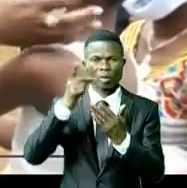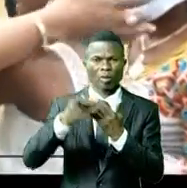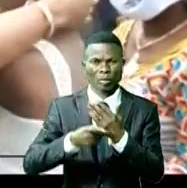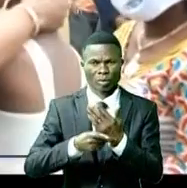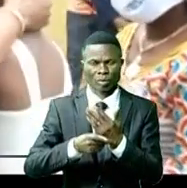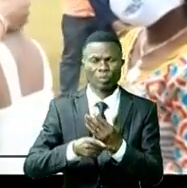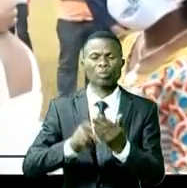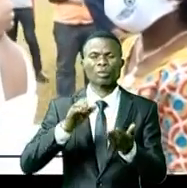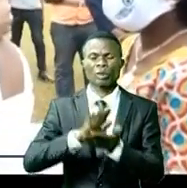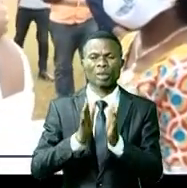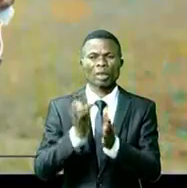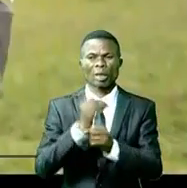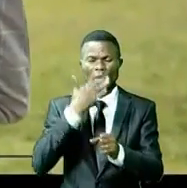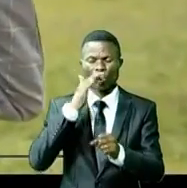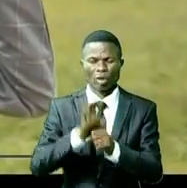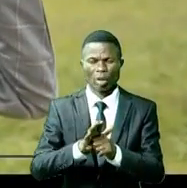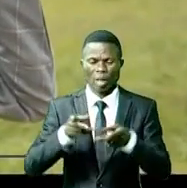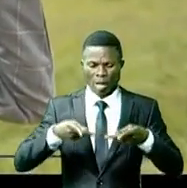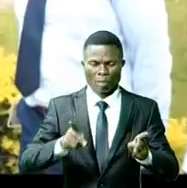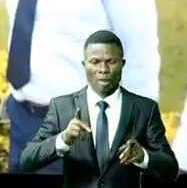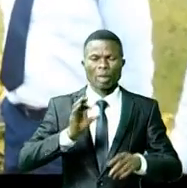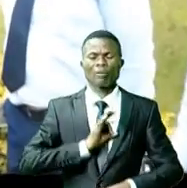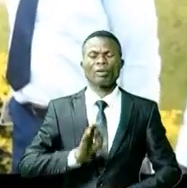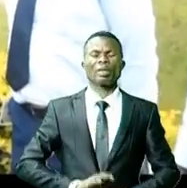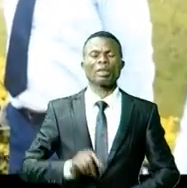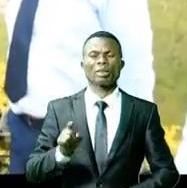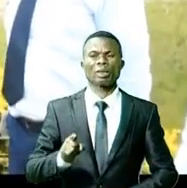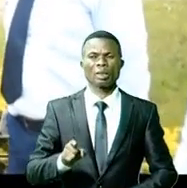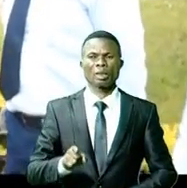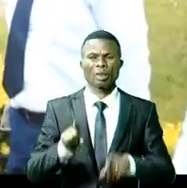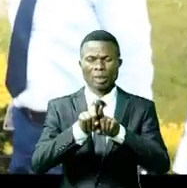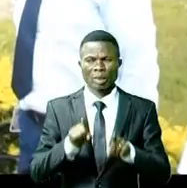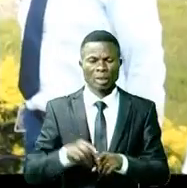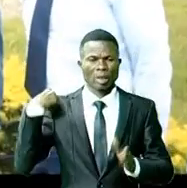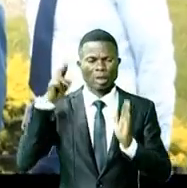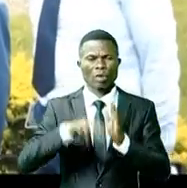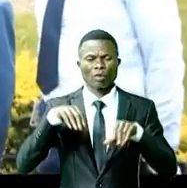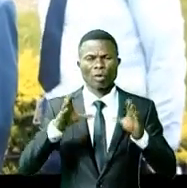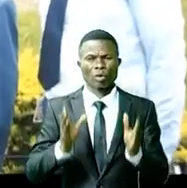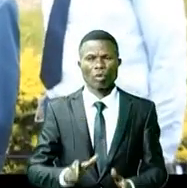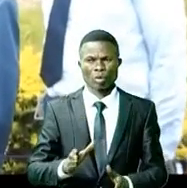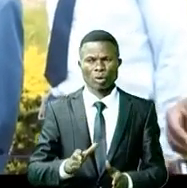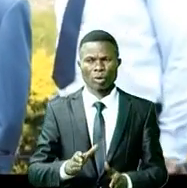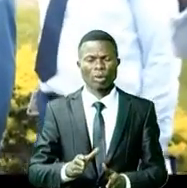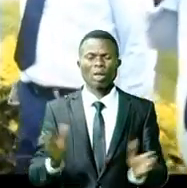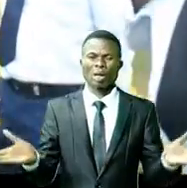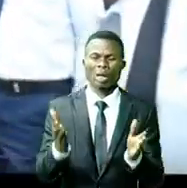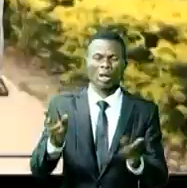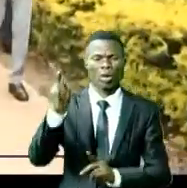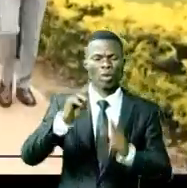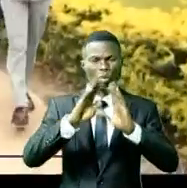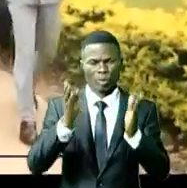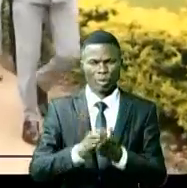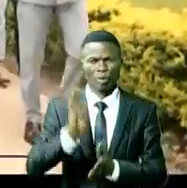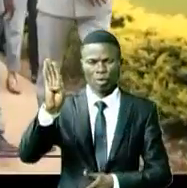de la matérialisation des instructions du chef de l'État Félix-Antoine Tshisekedi et du gouvernement congolais, bref, réconforter la population